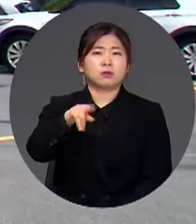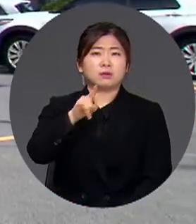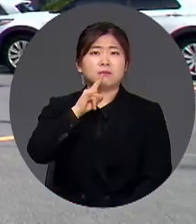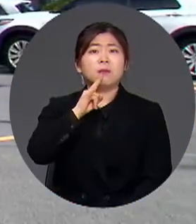l